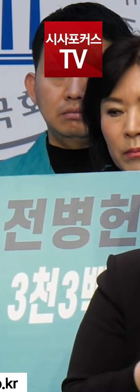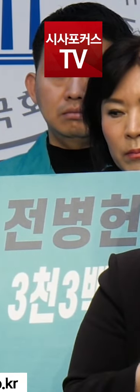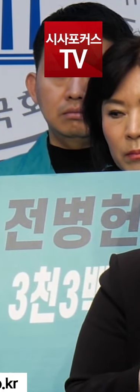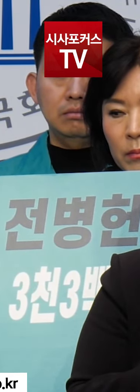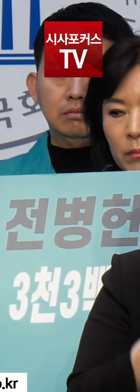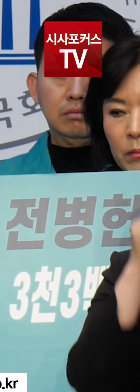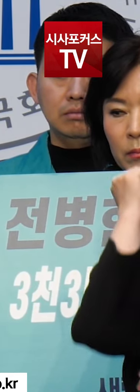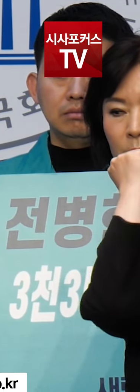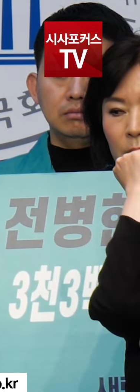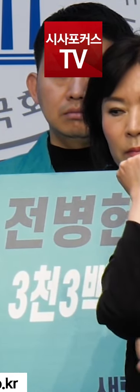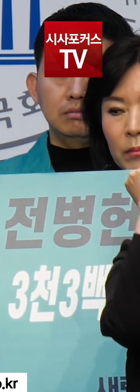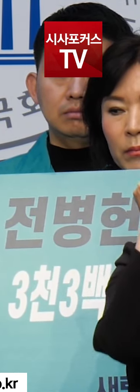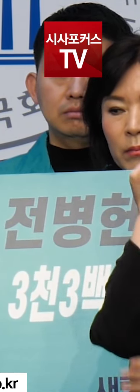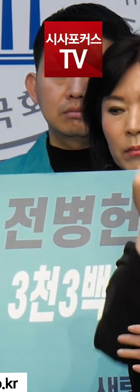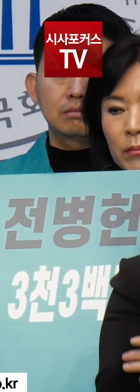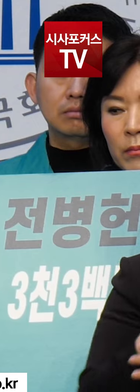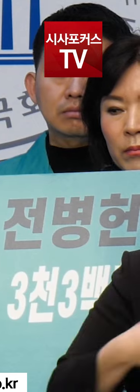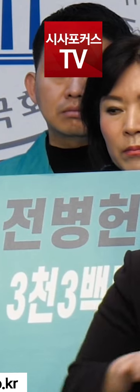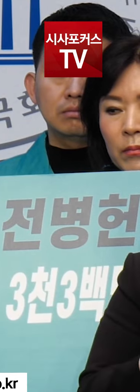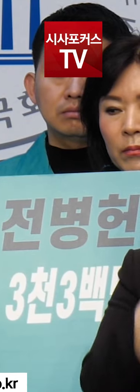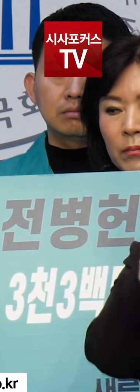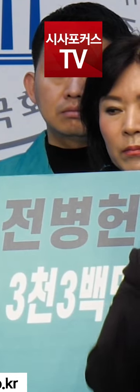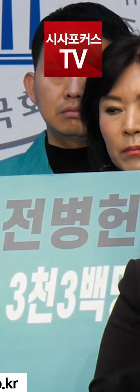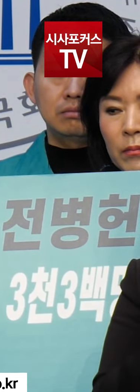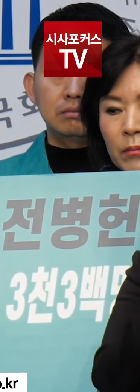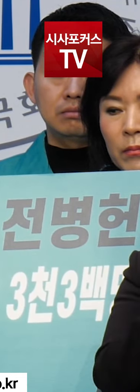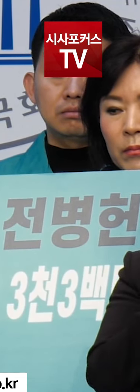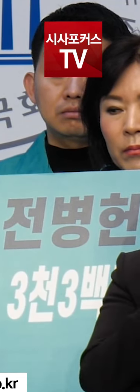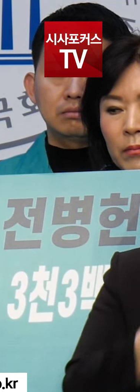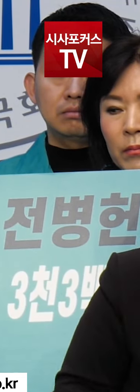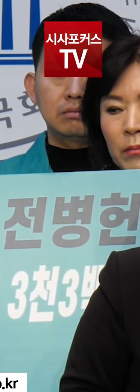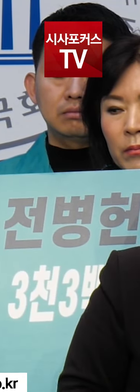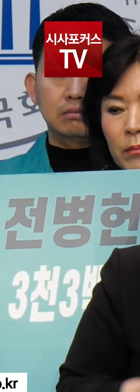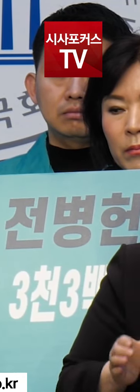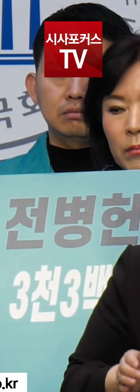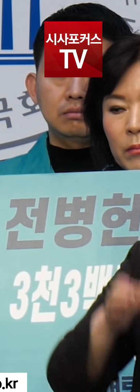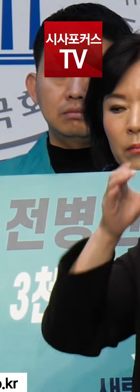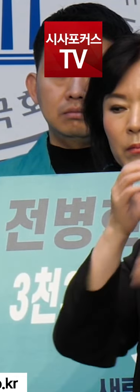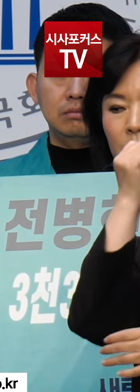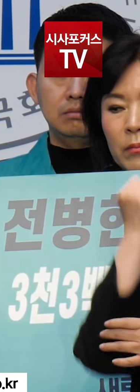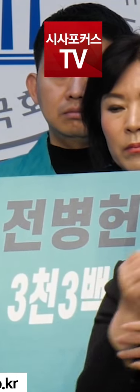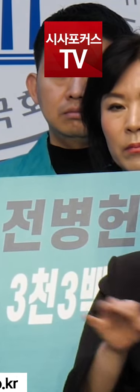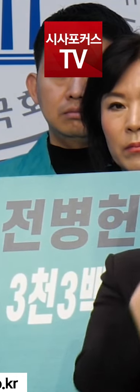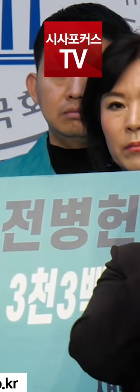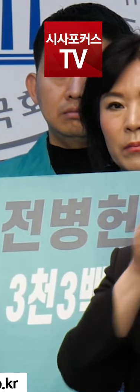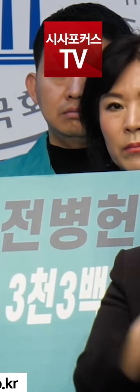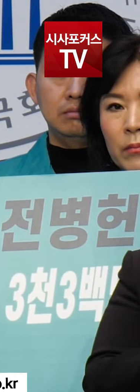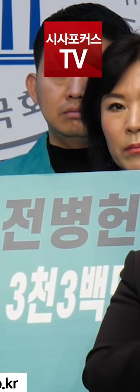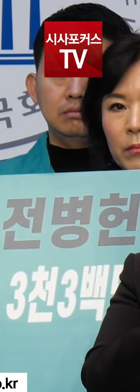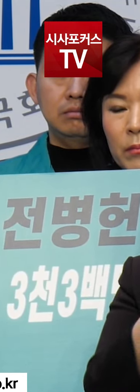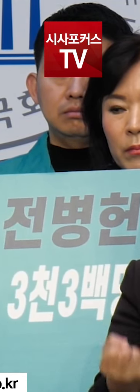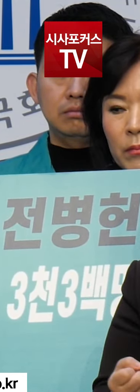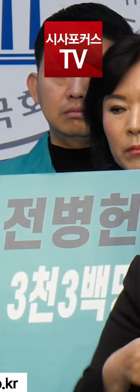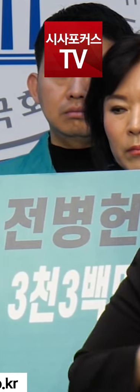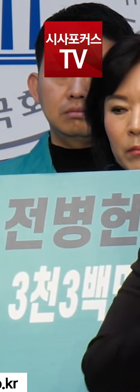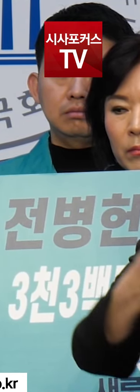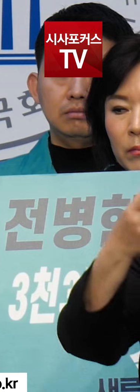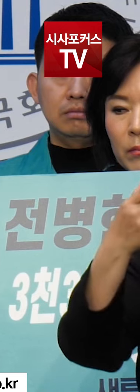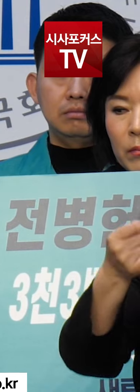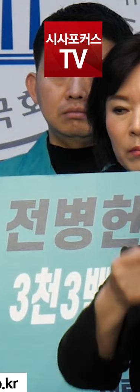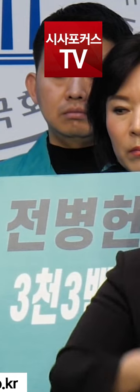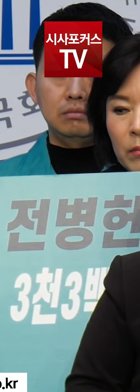새순이 자라겠습니까? 기둥뿌리가 썩은 나무는 떡잎과 함께 쓰러지는 것이 더 큰